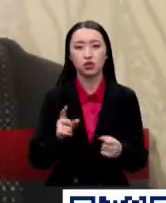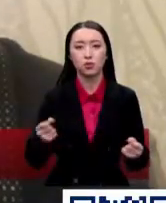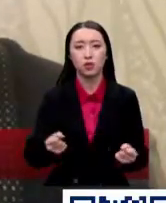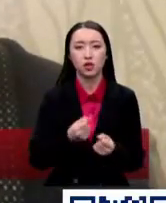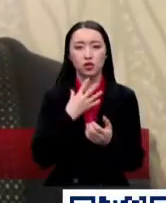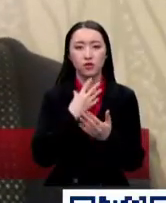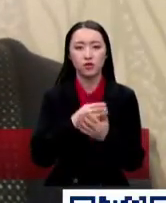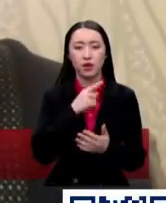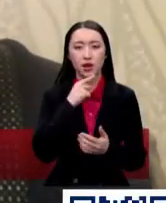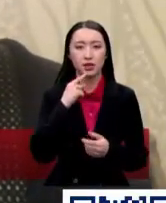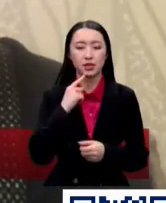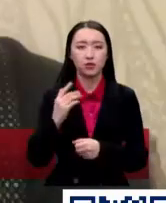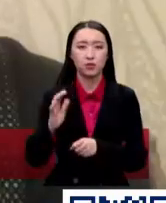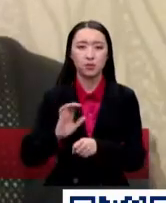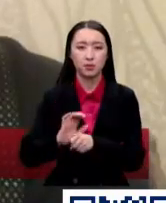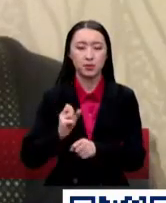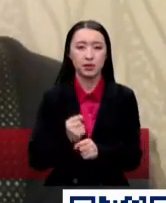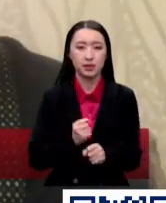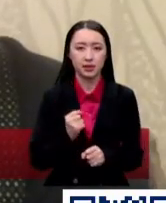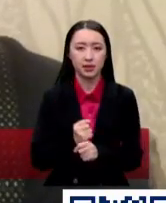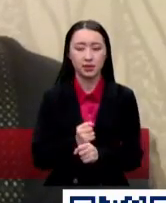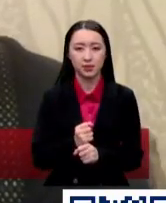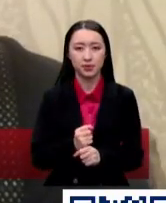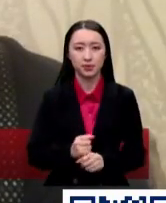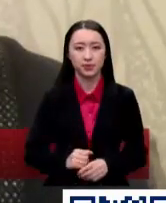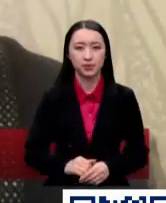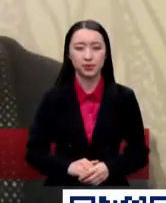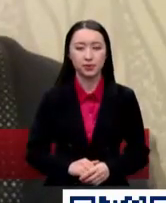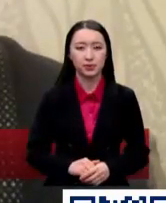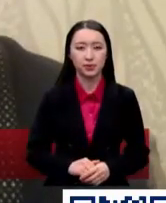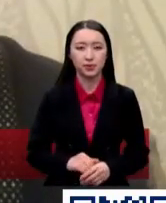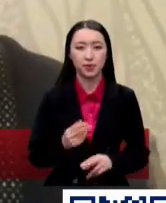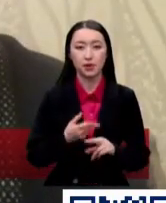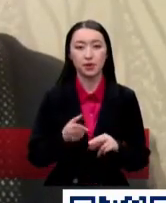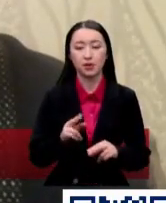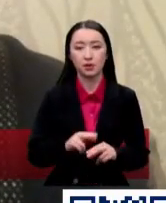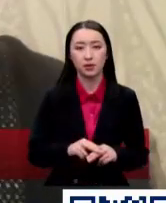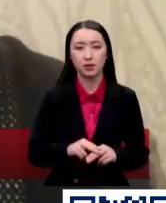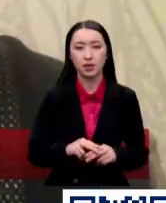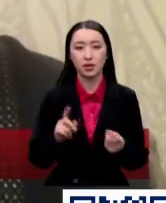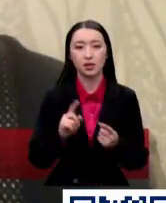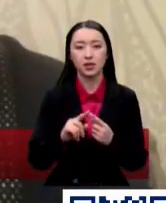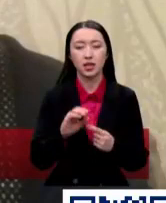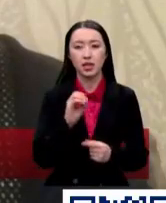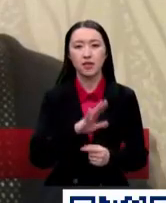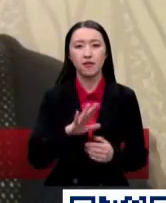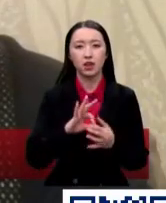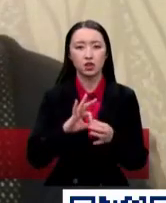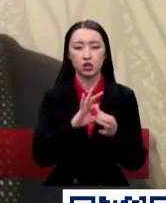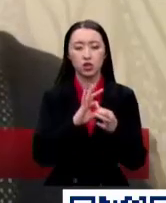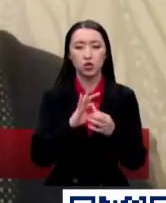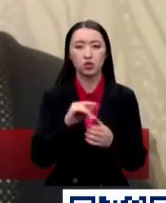своего российского производителя. И поэтому в рамках Евразийского союза они не могут